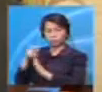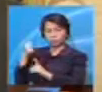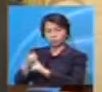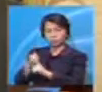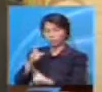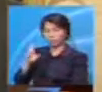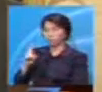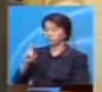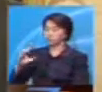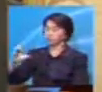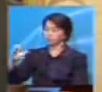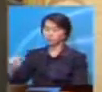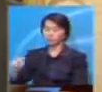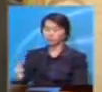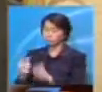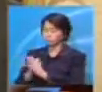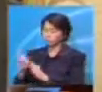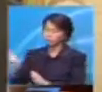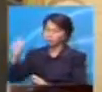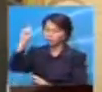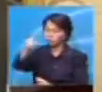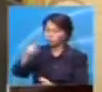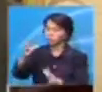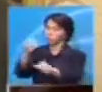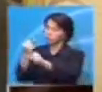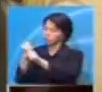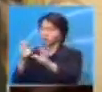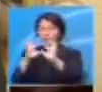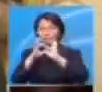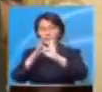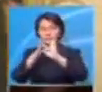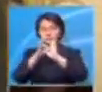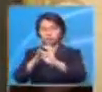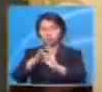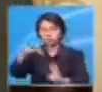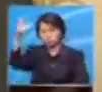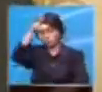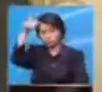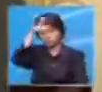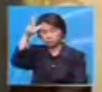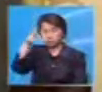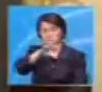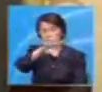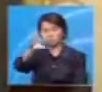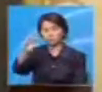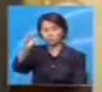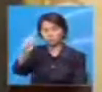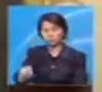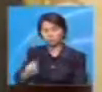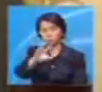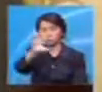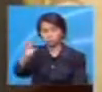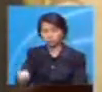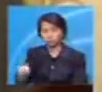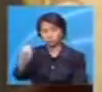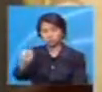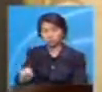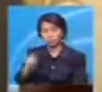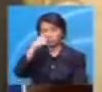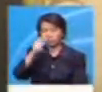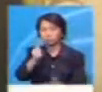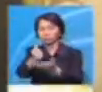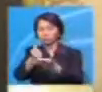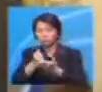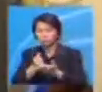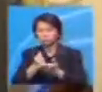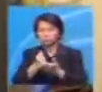DCA untuk mendapatkan kerjasama daripada kerajaan di Afrika untuk membantu